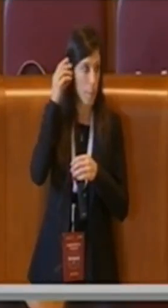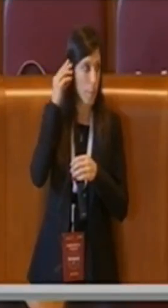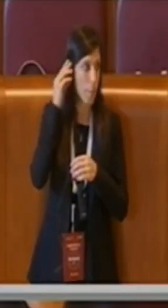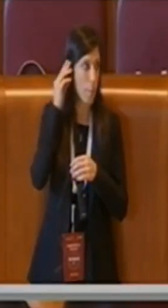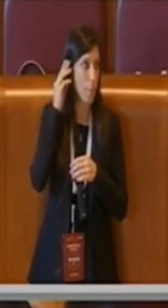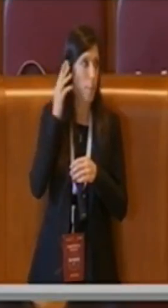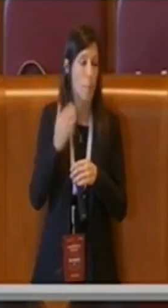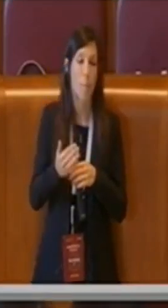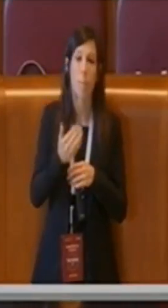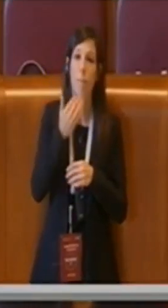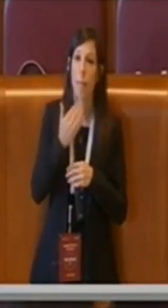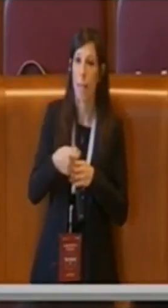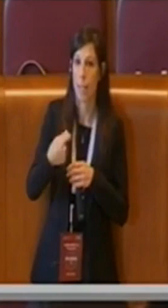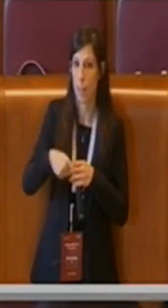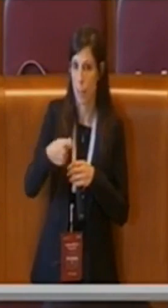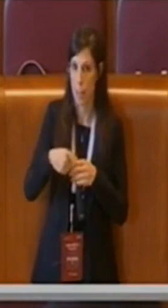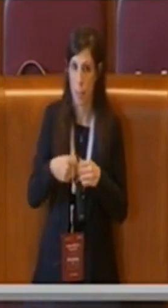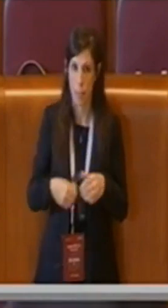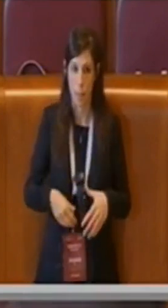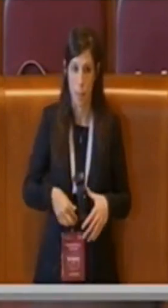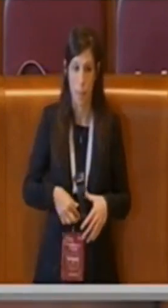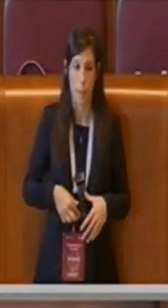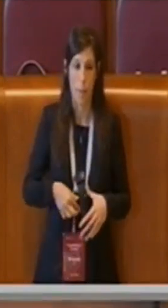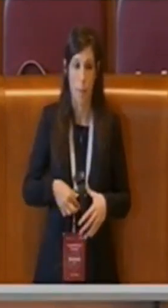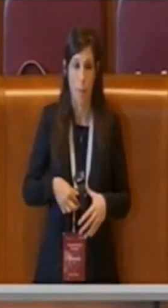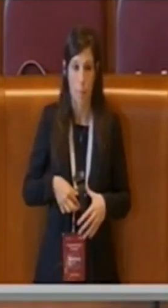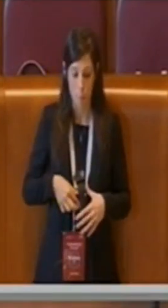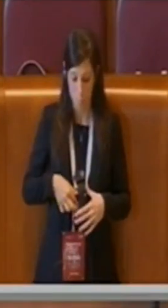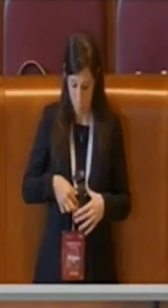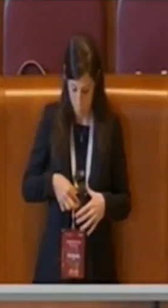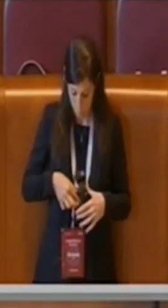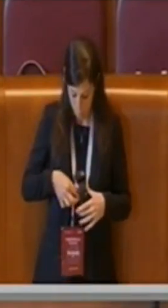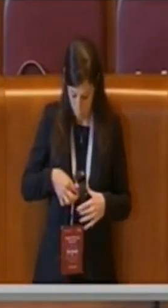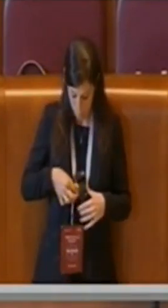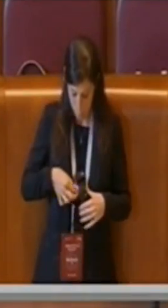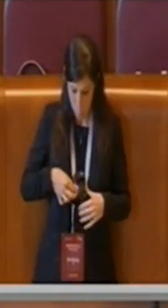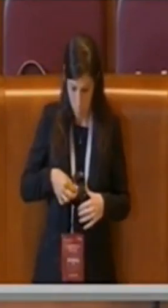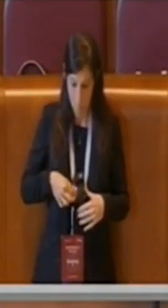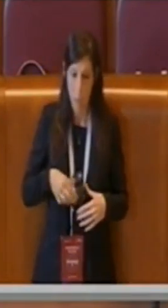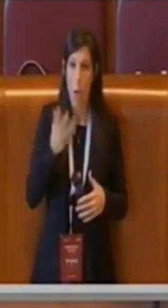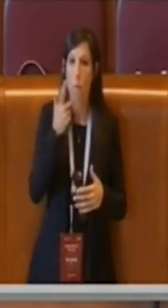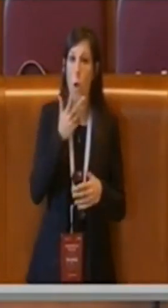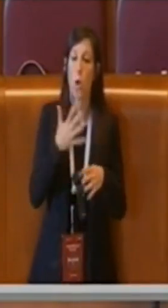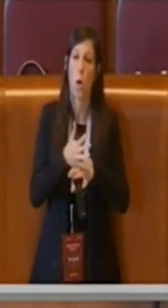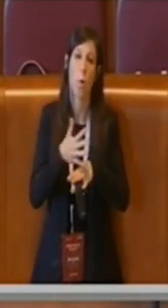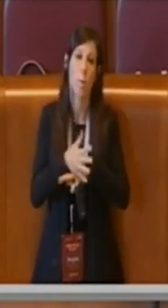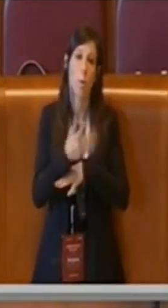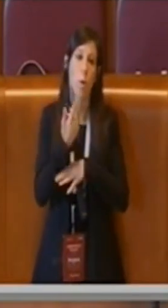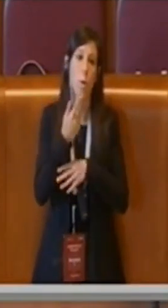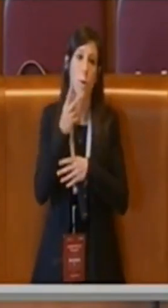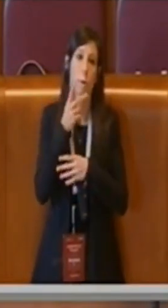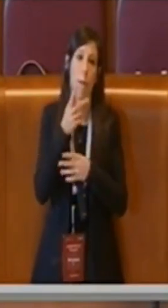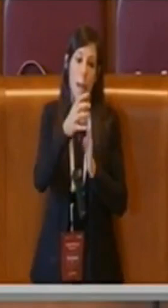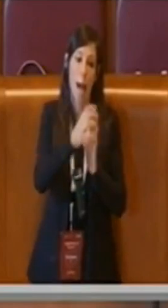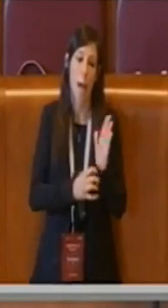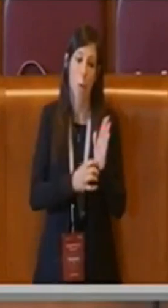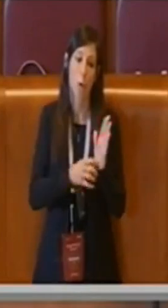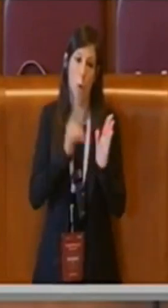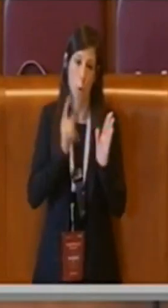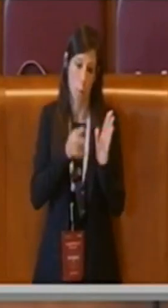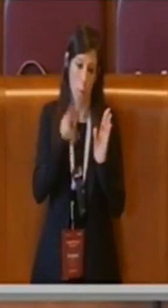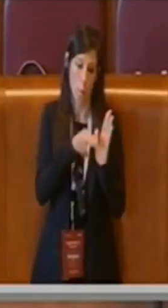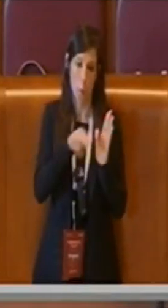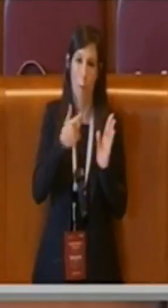Sì, grazie Presidente. Vorrei fare un intervento un po' più sul contenuto dell'atto di indirizzo che ci apprestiamo a votare, perché dai colleghi ho visto un